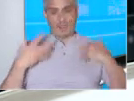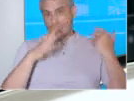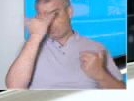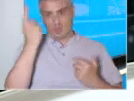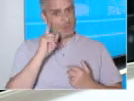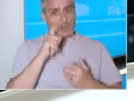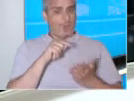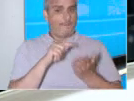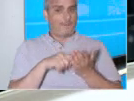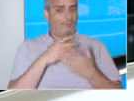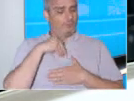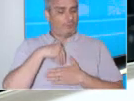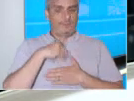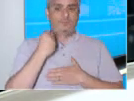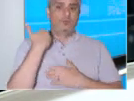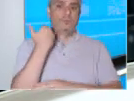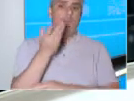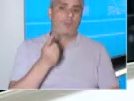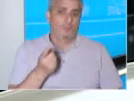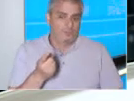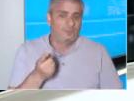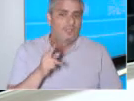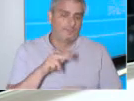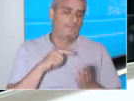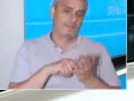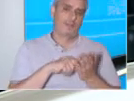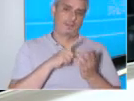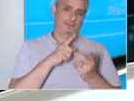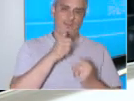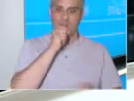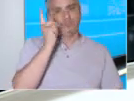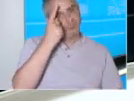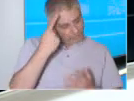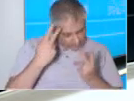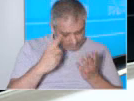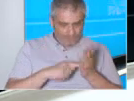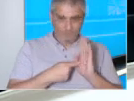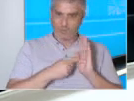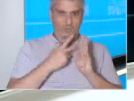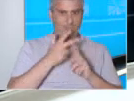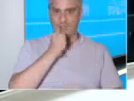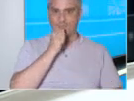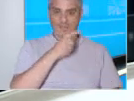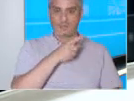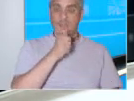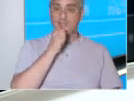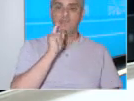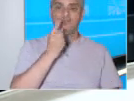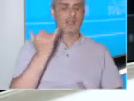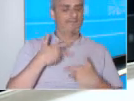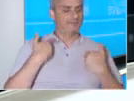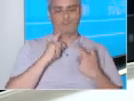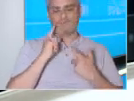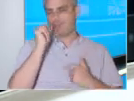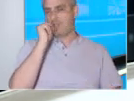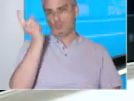לא נובעת ממשהו פנימי, אלא ממשהו חיצוני, אז כתוצאה מזה האש... שיקור זו מהות, שיקור זה לא רק היין. היין צריך להביא שמחה ולא